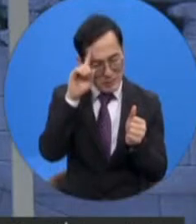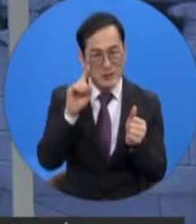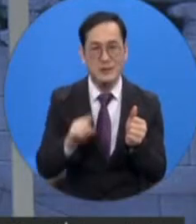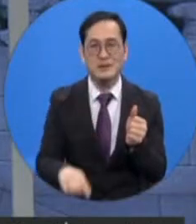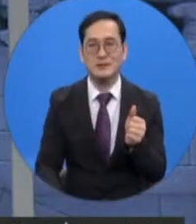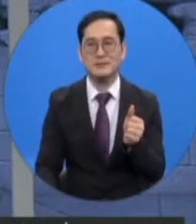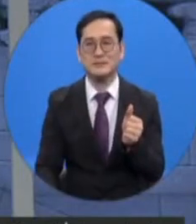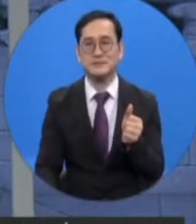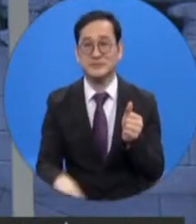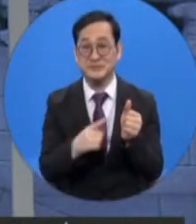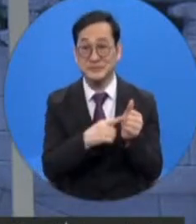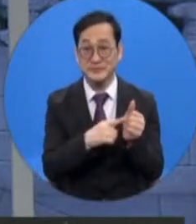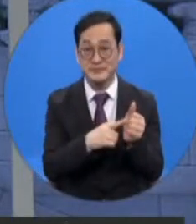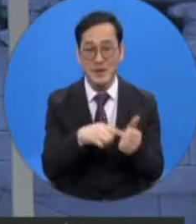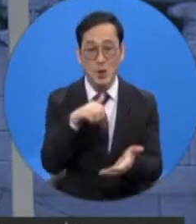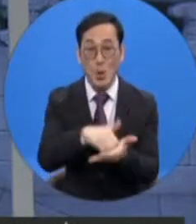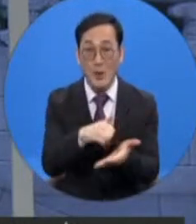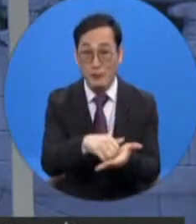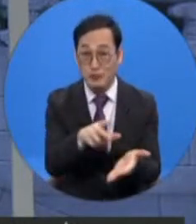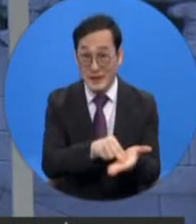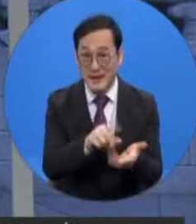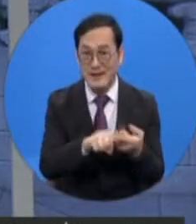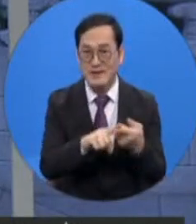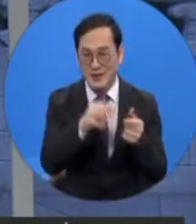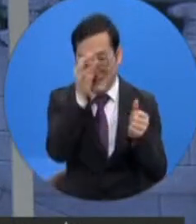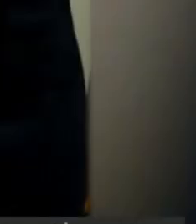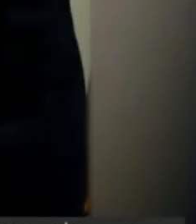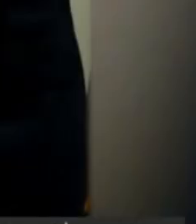도박 관련된 부분에 대해서 어제 사과를 했는데 한번 들어보시죠.